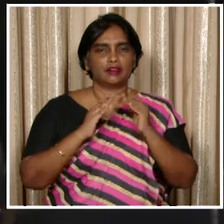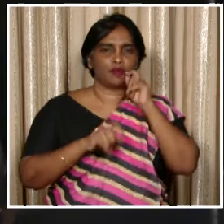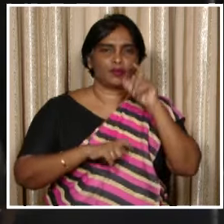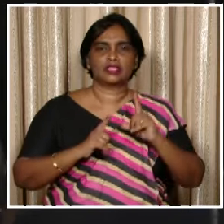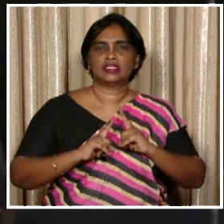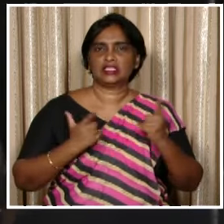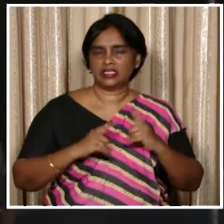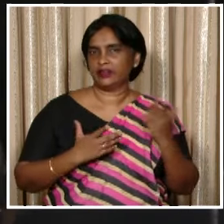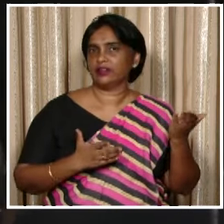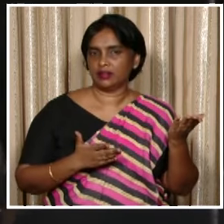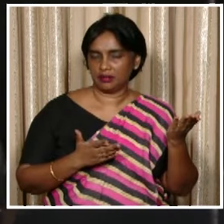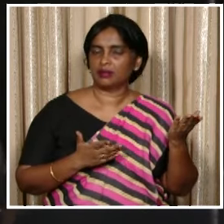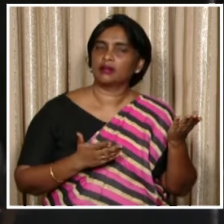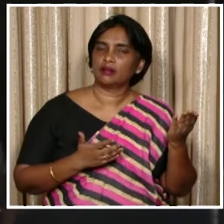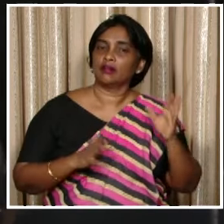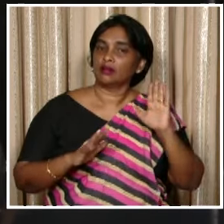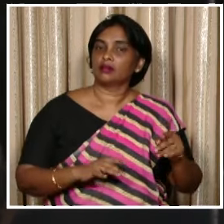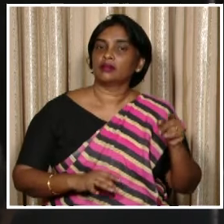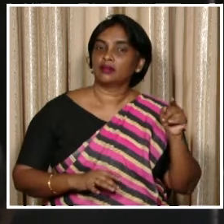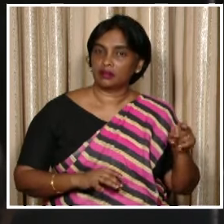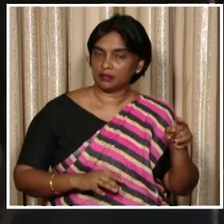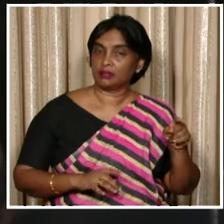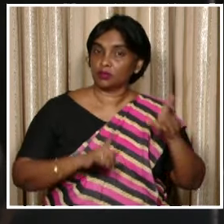ජීවත් වෙන ගෙවල් තියෙන්නේ. හරි, එතකොට